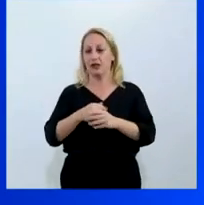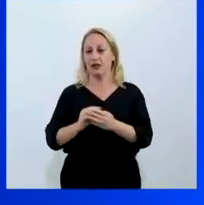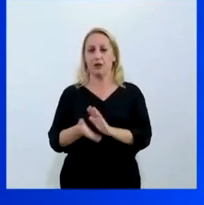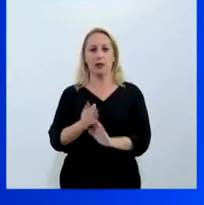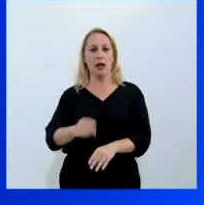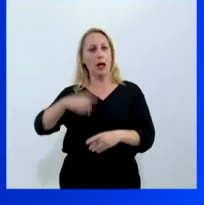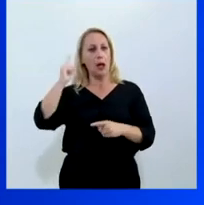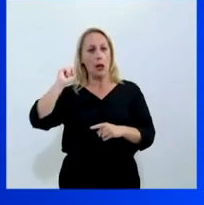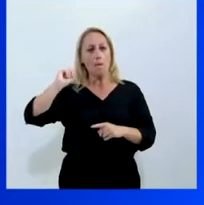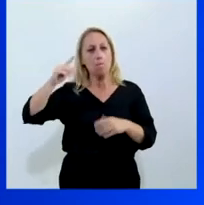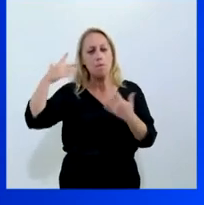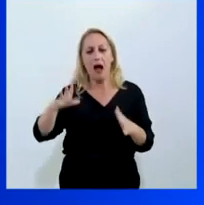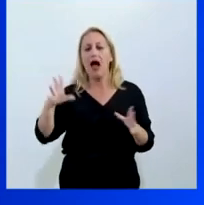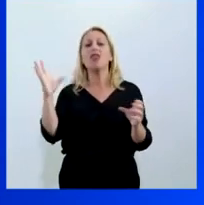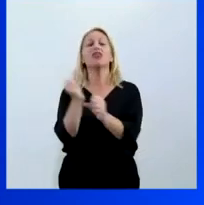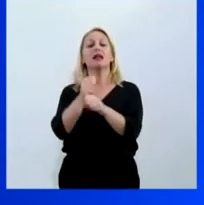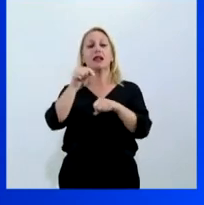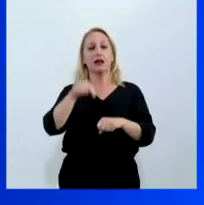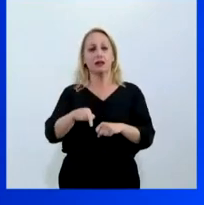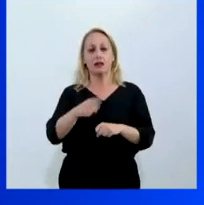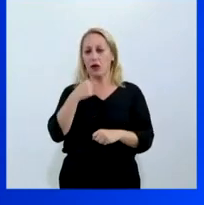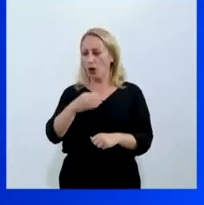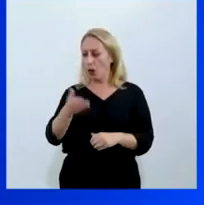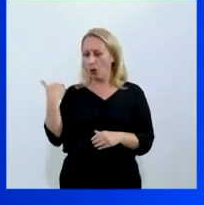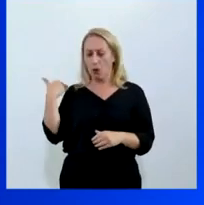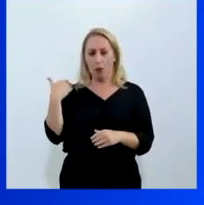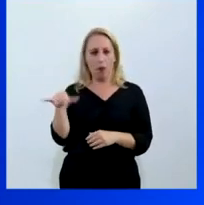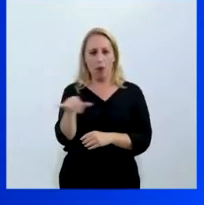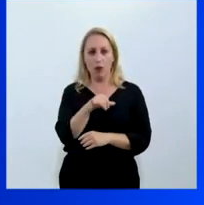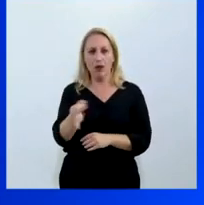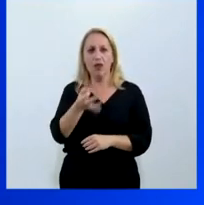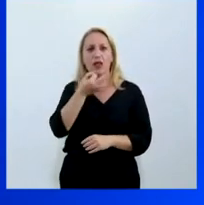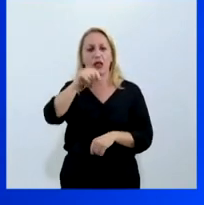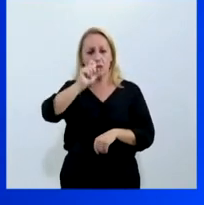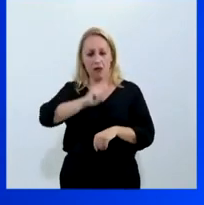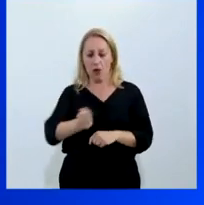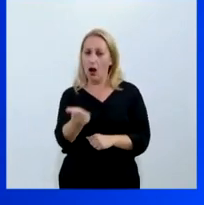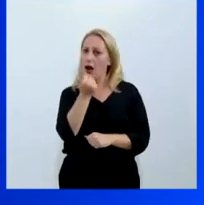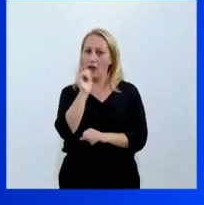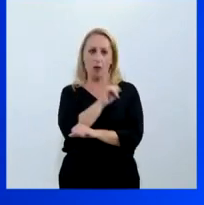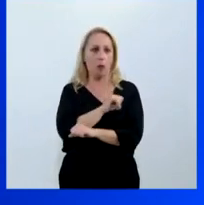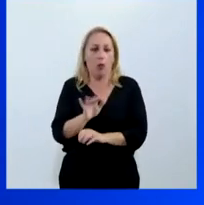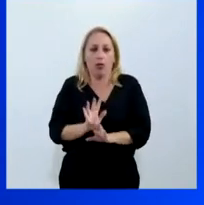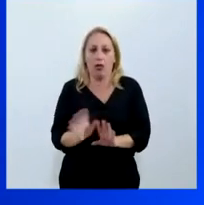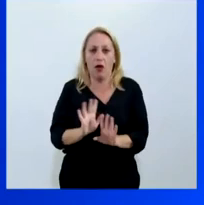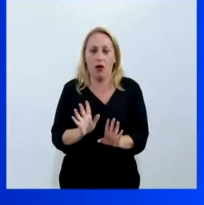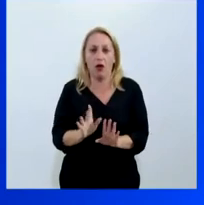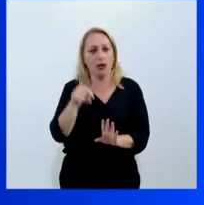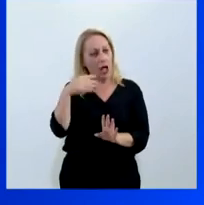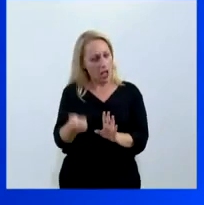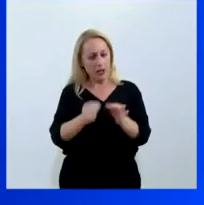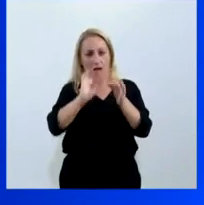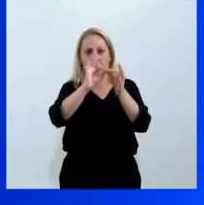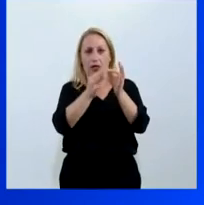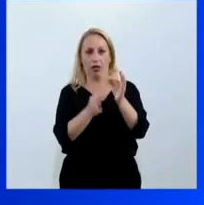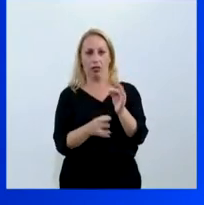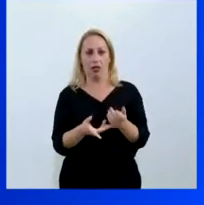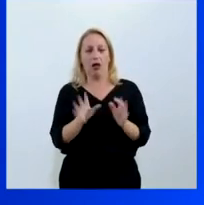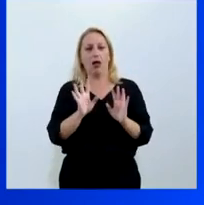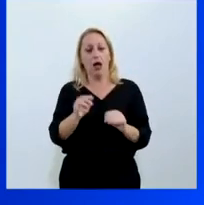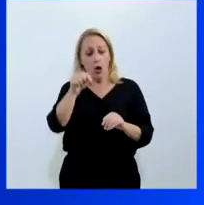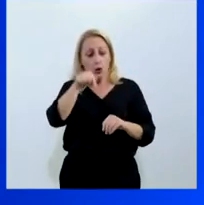λάθη στη διαχείριση του φετινού καλοκαιριού. Δεν είναι τώρα η ώρα να μιλήσω αναλυτικά για αυτά. Θα